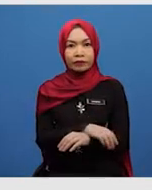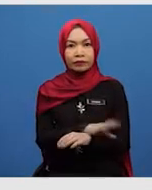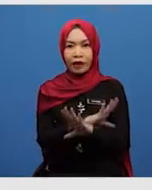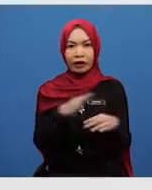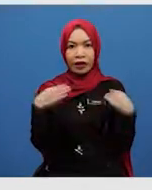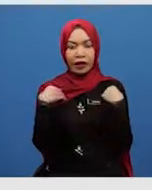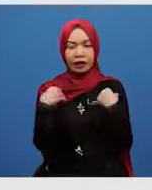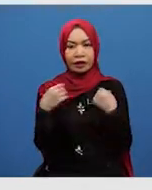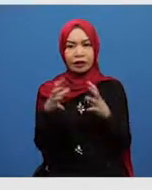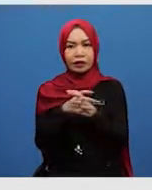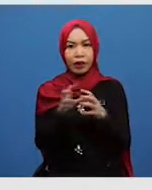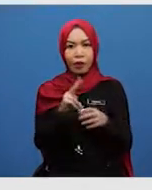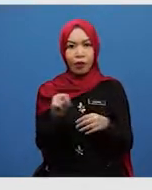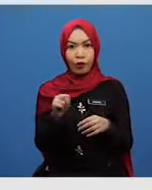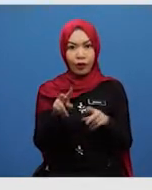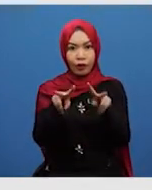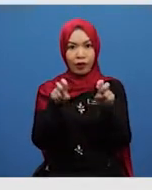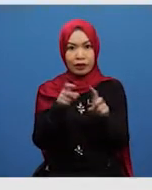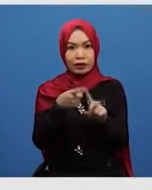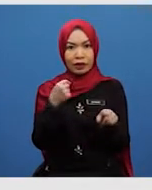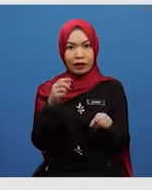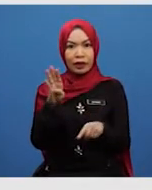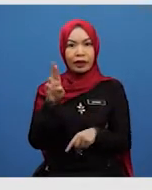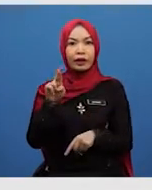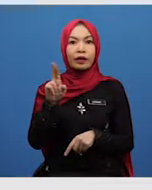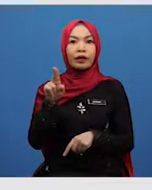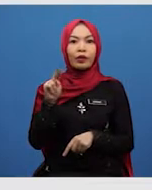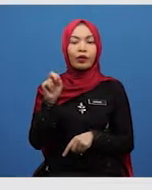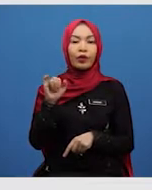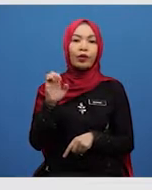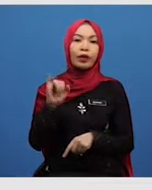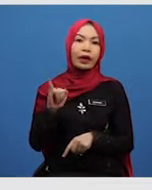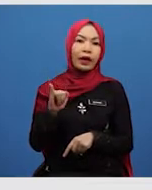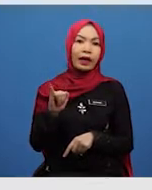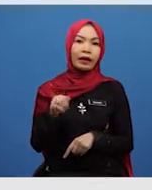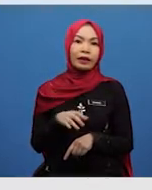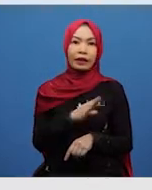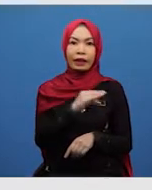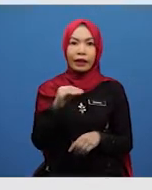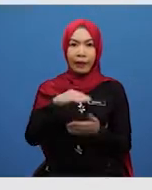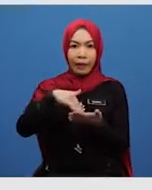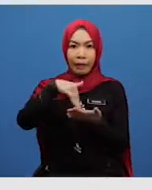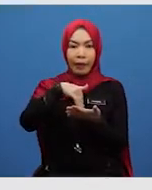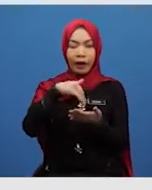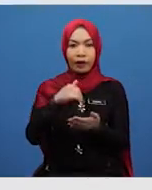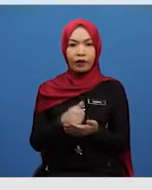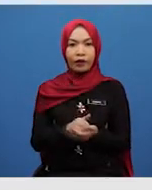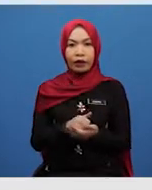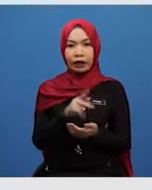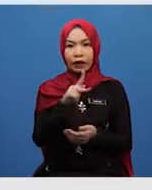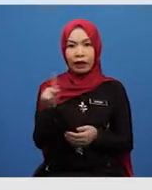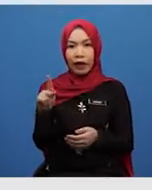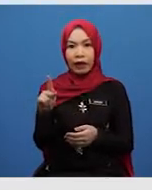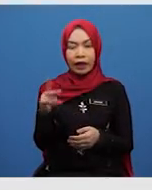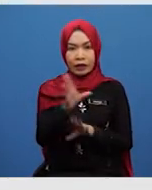pentadbiran dan membangunkan serawang Hai sekarang baik kita teruskan